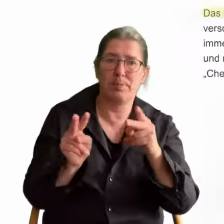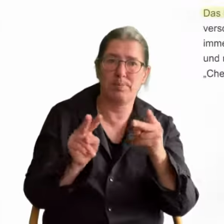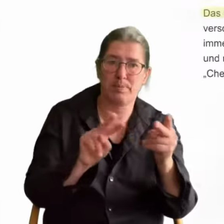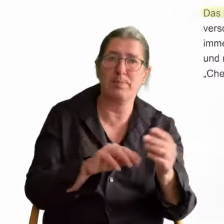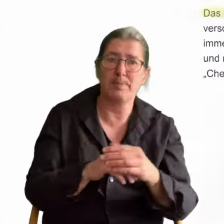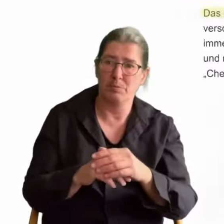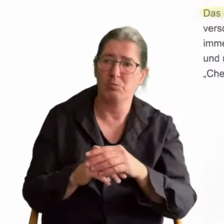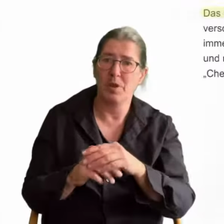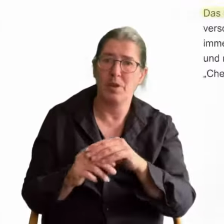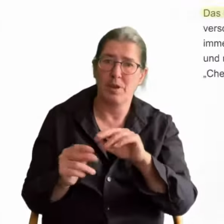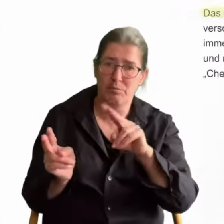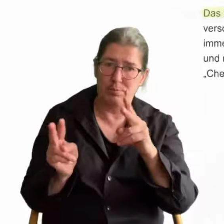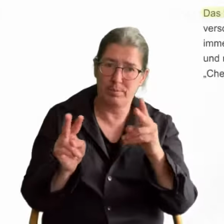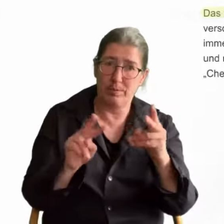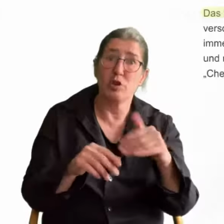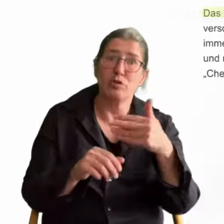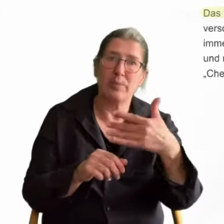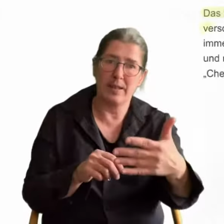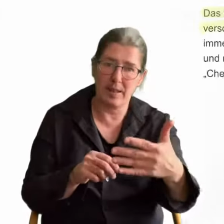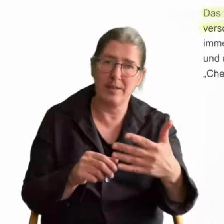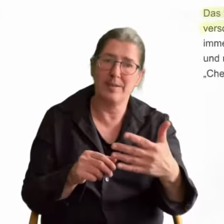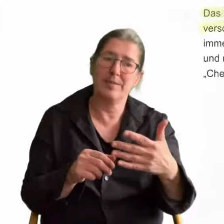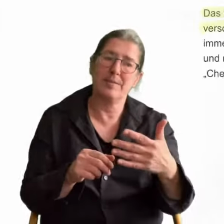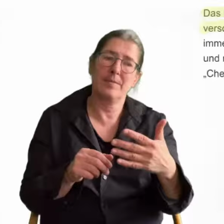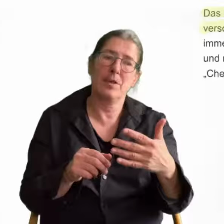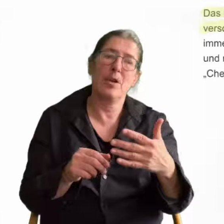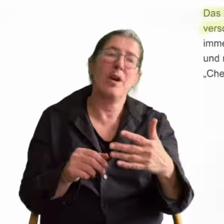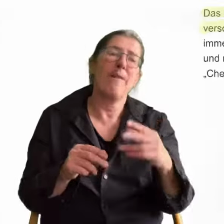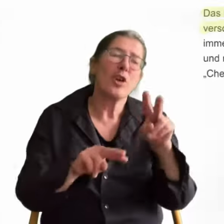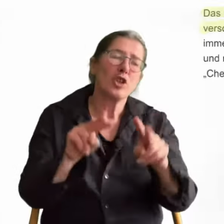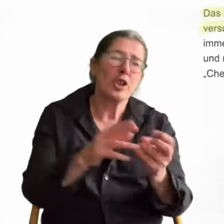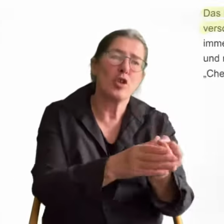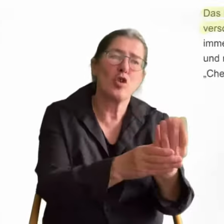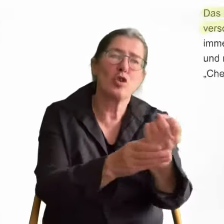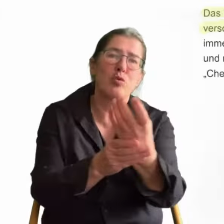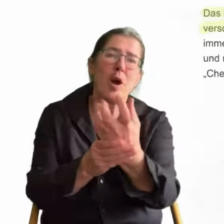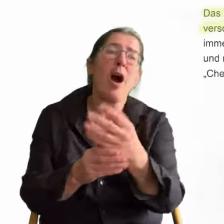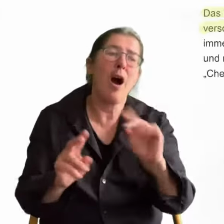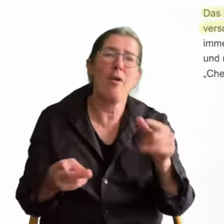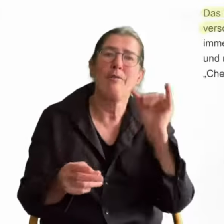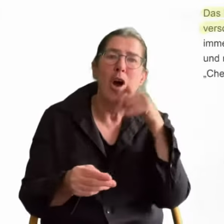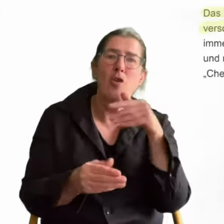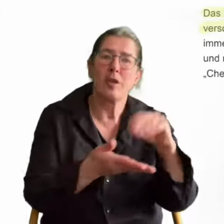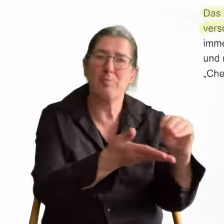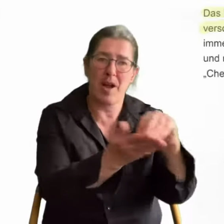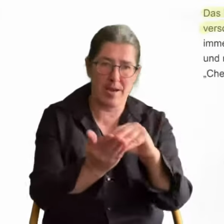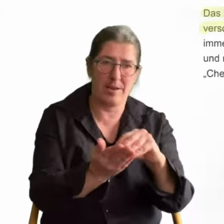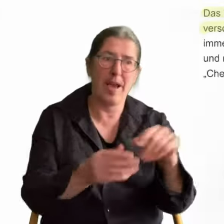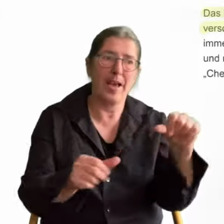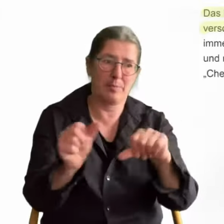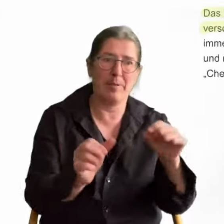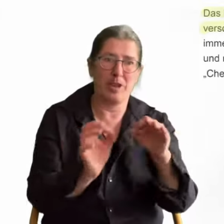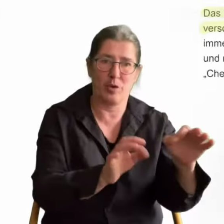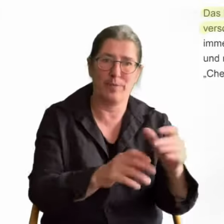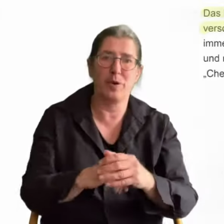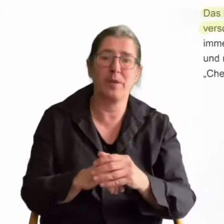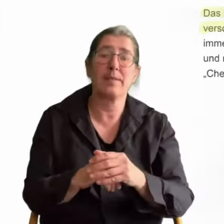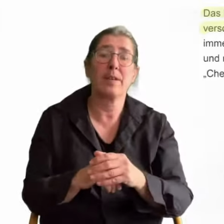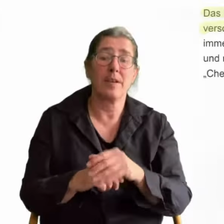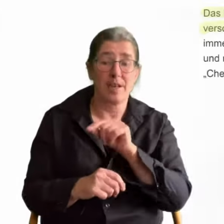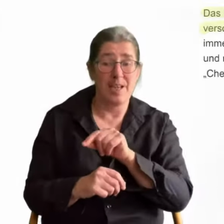wurde noch verändert und später dann noch in den verschiedenen kulturen und auch mit frauen durchgeführt also das ursprüngliche